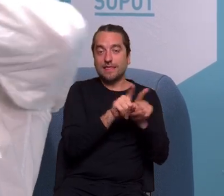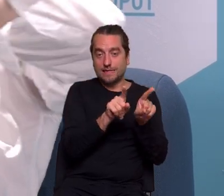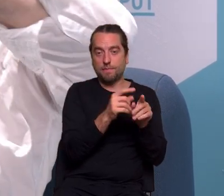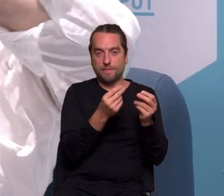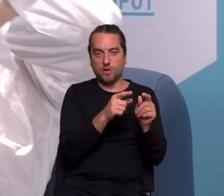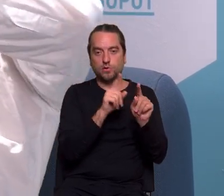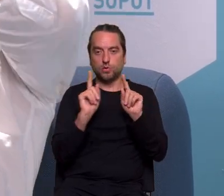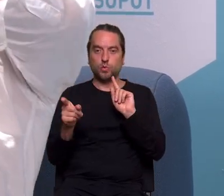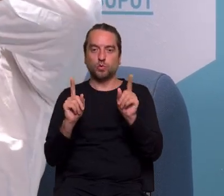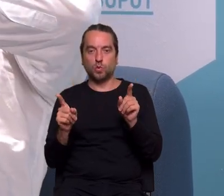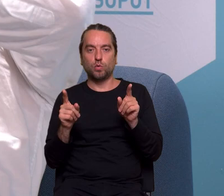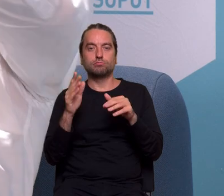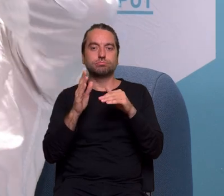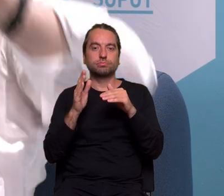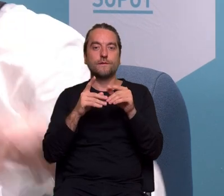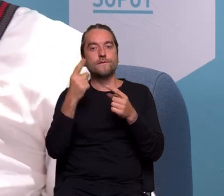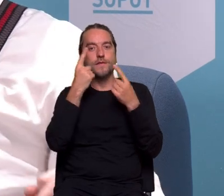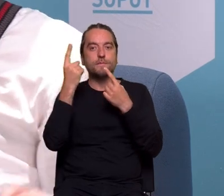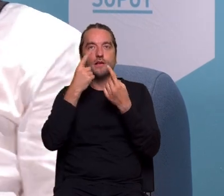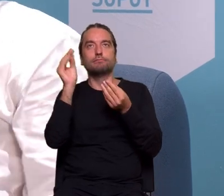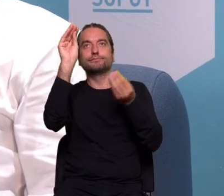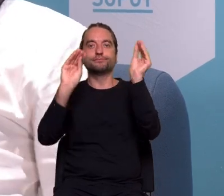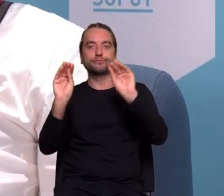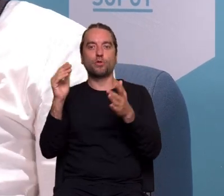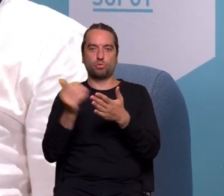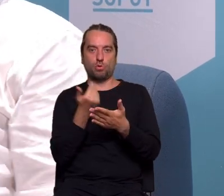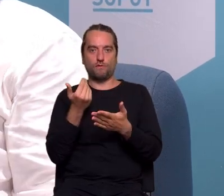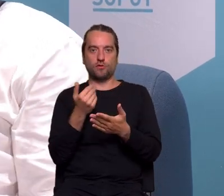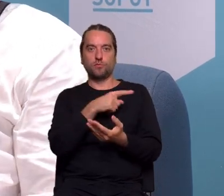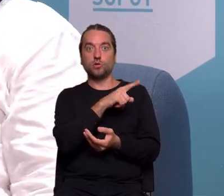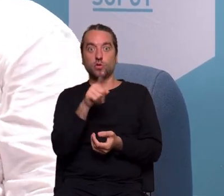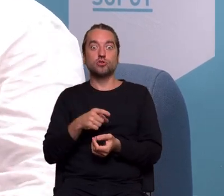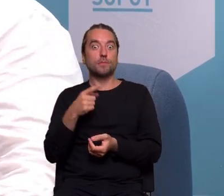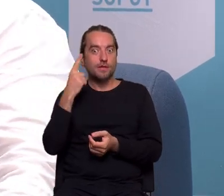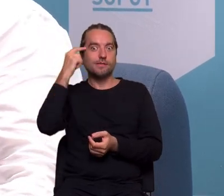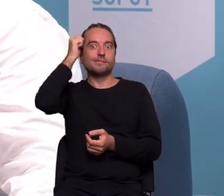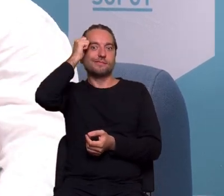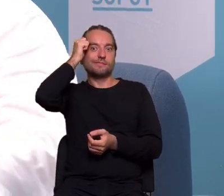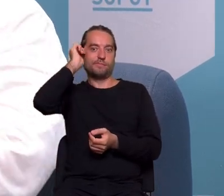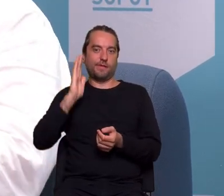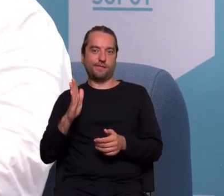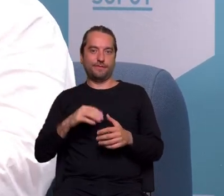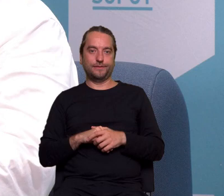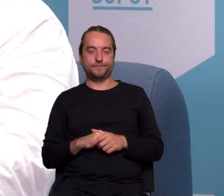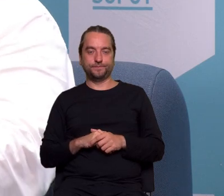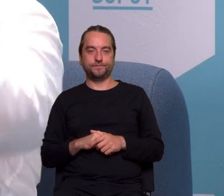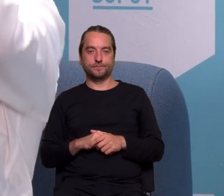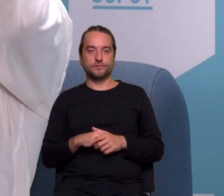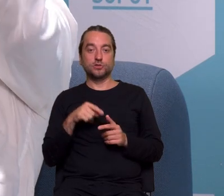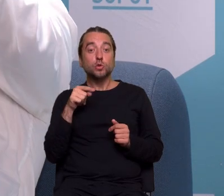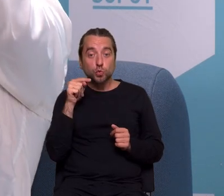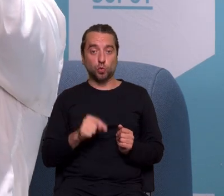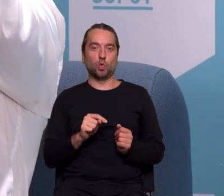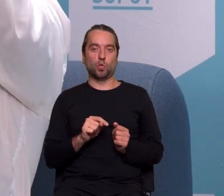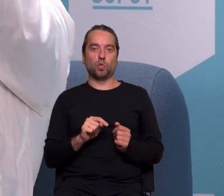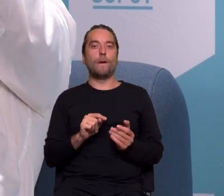pieniądze można byłoby coś wymyślić takiego, co by sprawiło, że będziemy to pamiętać. Że jesteśmy właśnie w